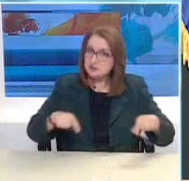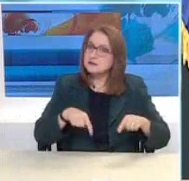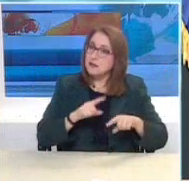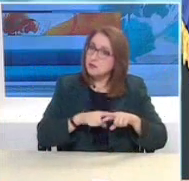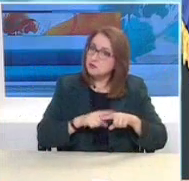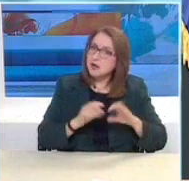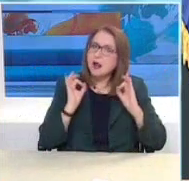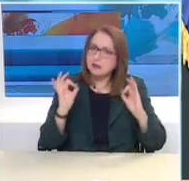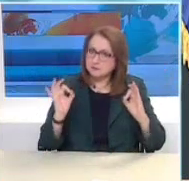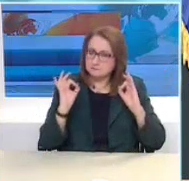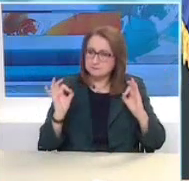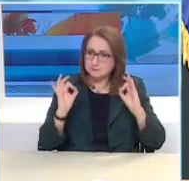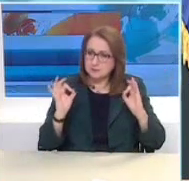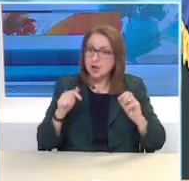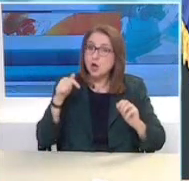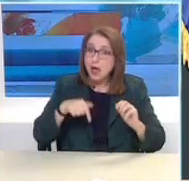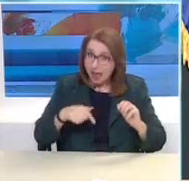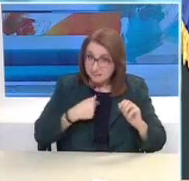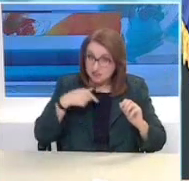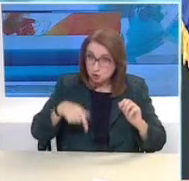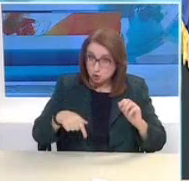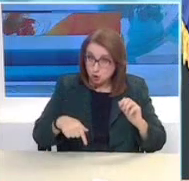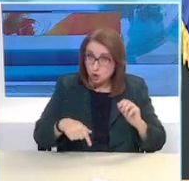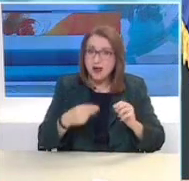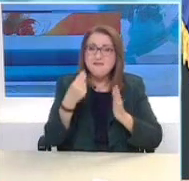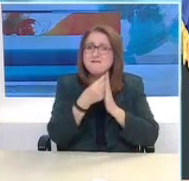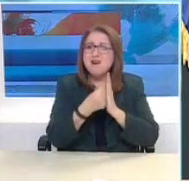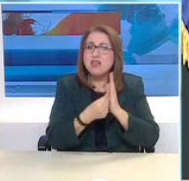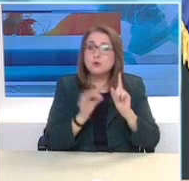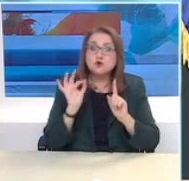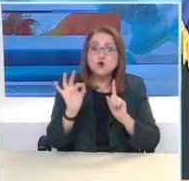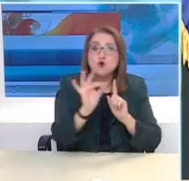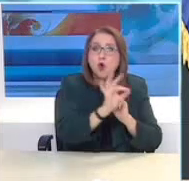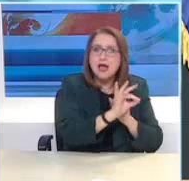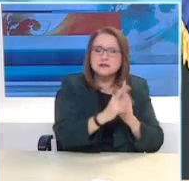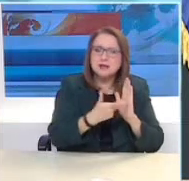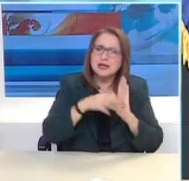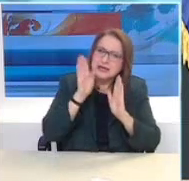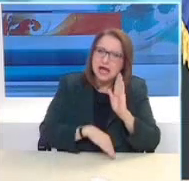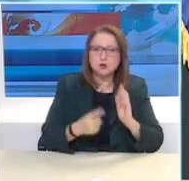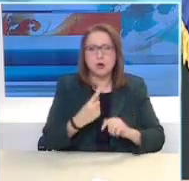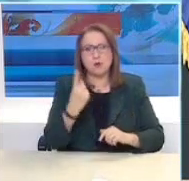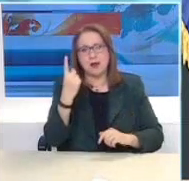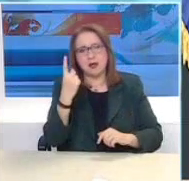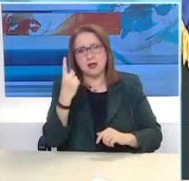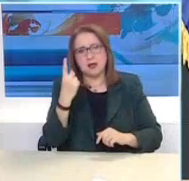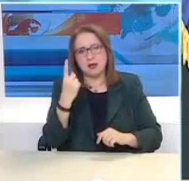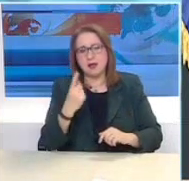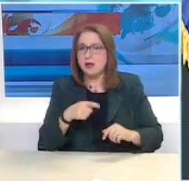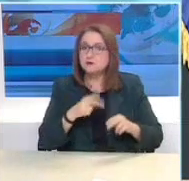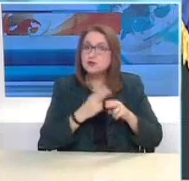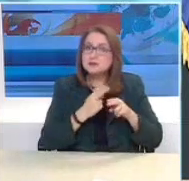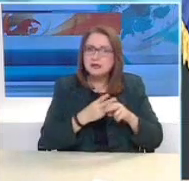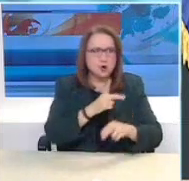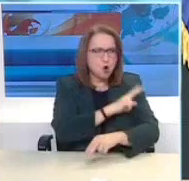πατρίδα μας αυτή τη στιγμή είναι κάτω από το 1, χάρη στα μέτρα. Τι σημαίνει αυτό? Τι σημαίνει ότι το ρο-0 παραμένει κάτω από